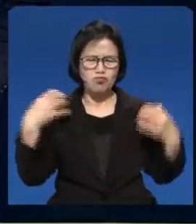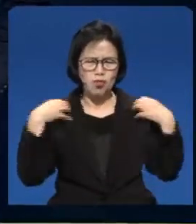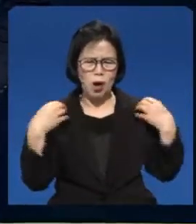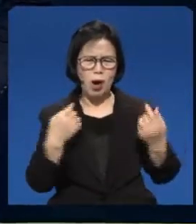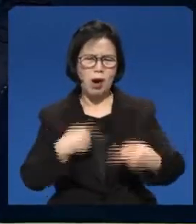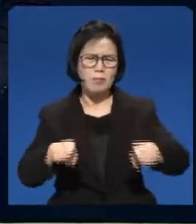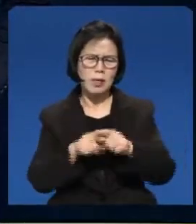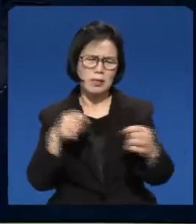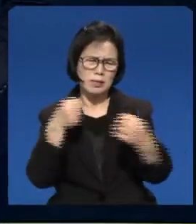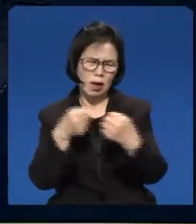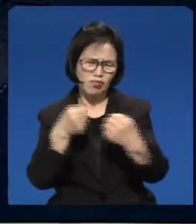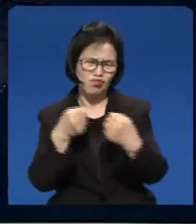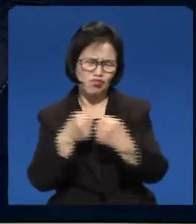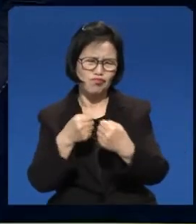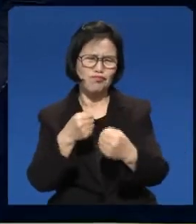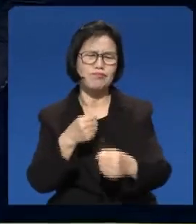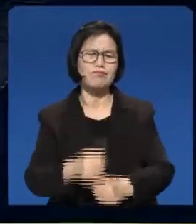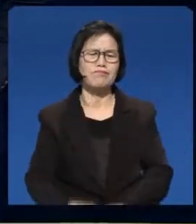않고 있습니다.